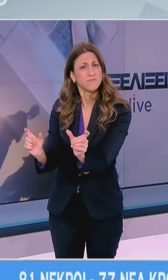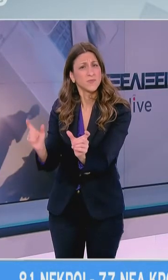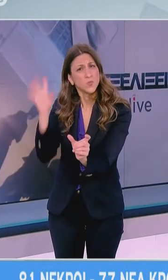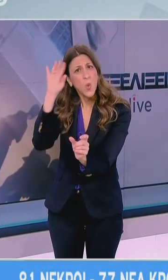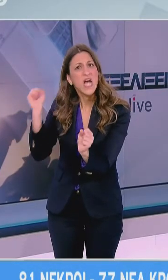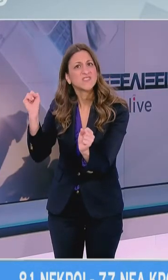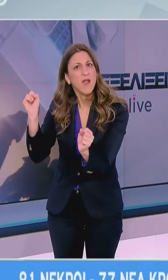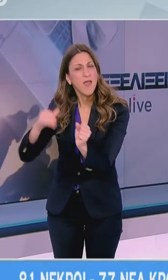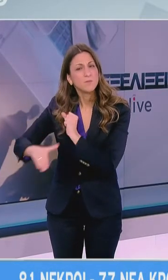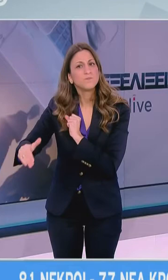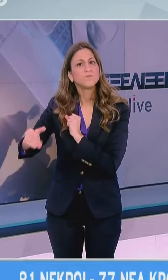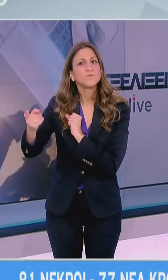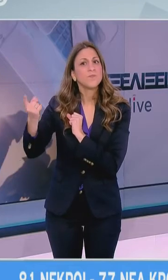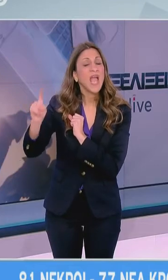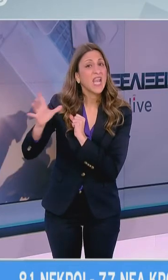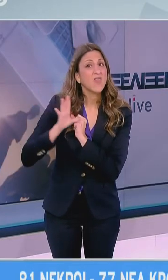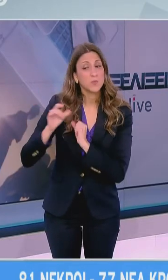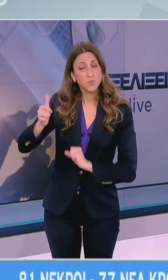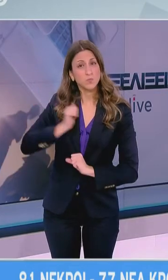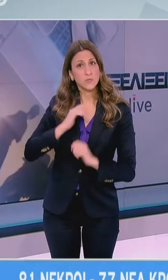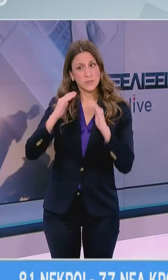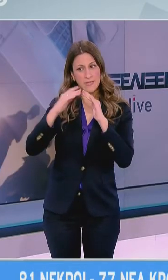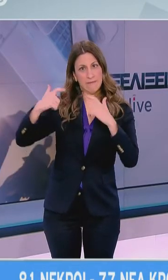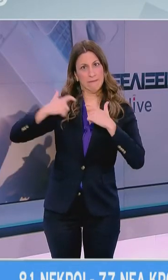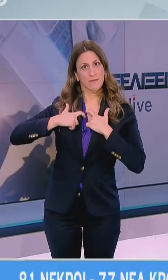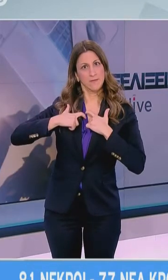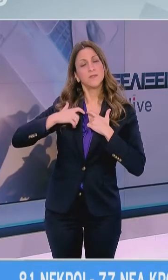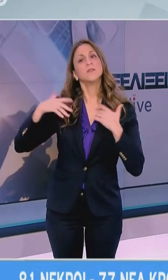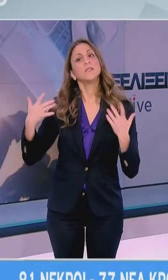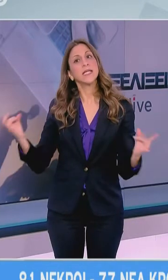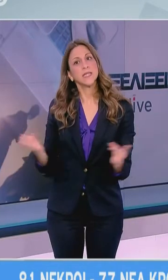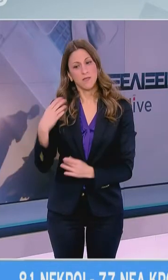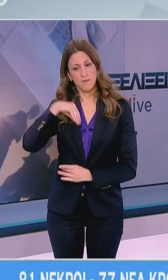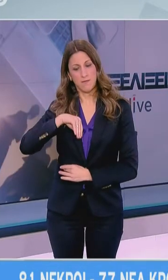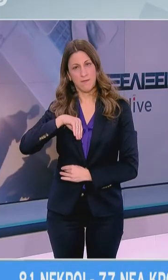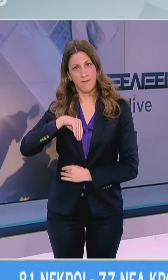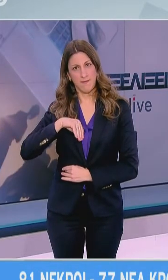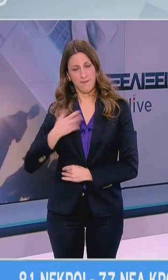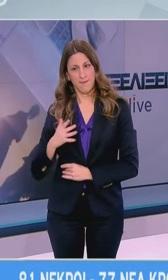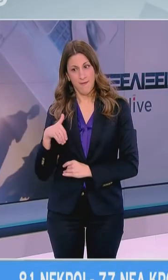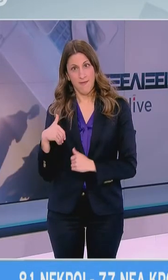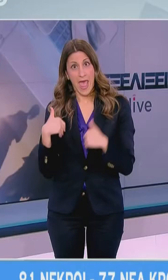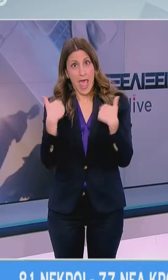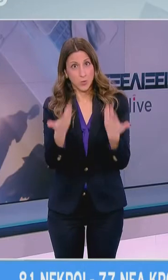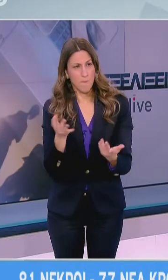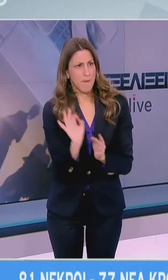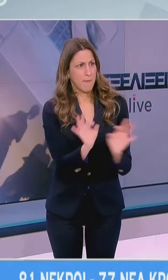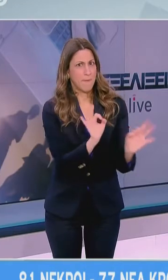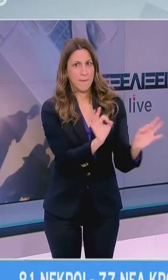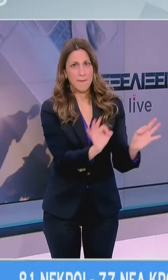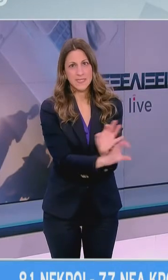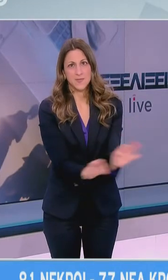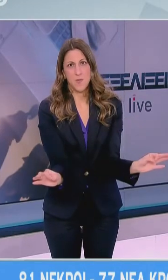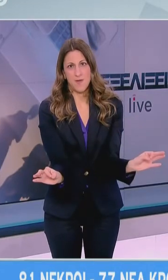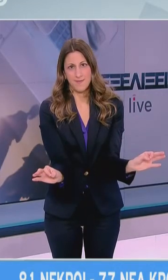ανθρώπους οι οποίοι επιτηρούν την υγεία τους. Αν αυτοί οι άνθρωποι επόαζαν τον ιό και τους αφήναμε ανεξέλεγκτους, θα είχαμε τεράστια